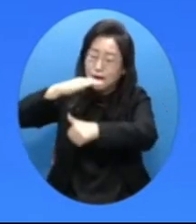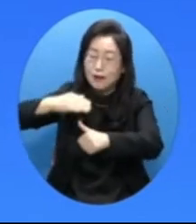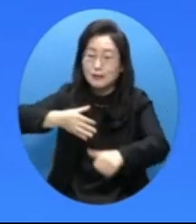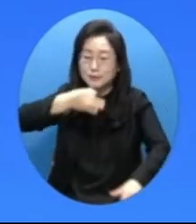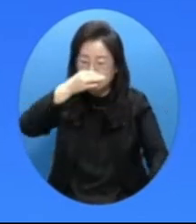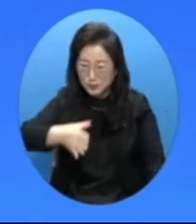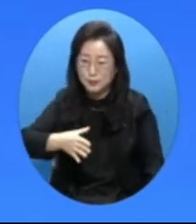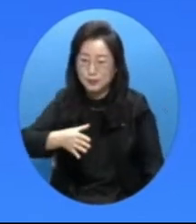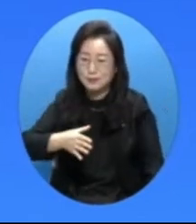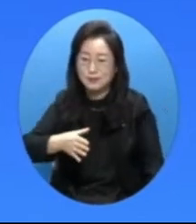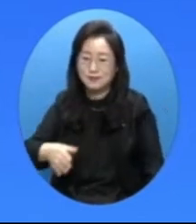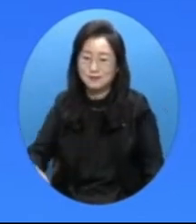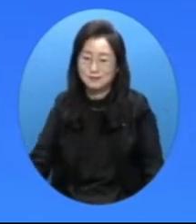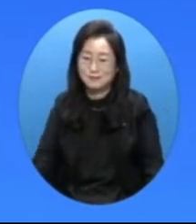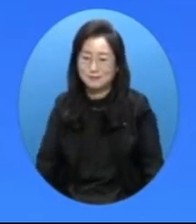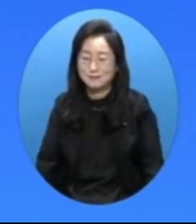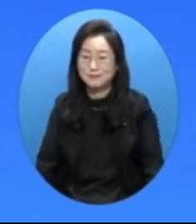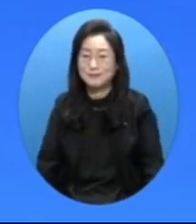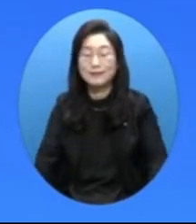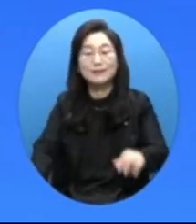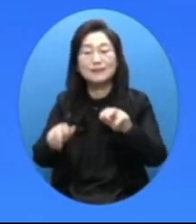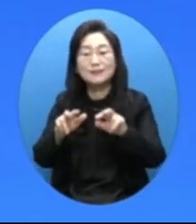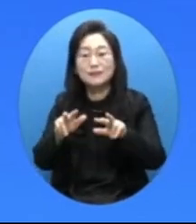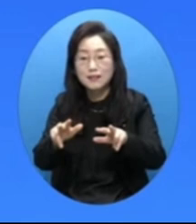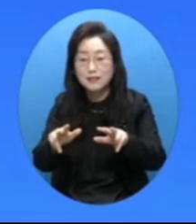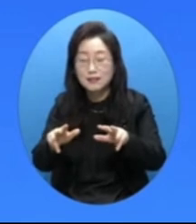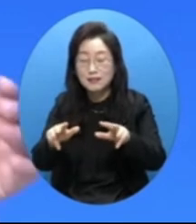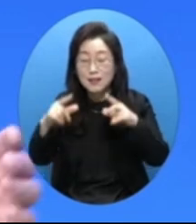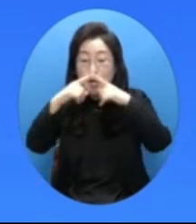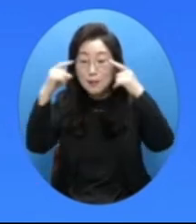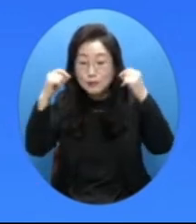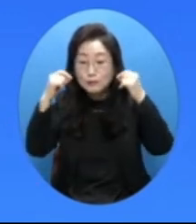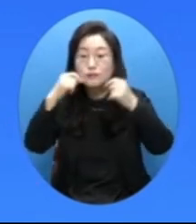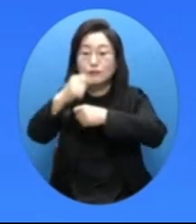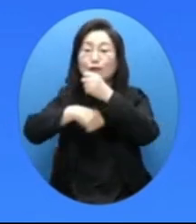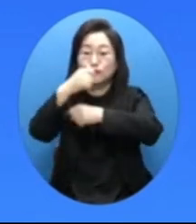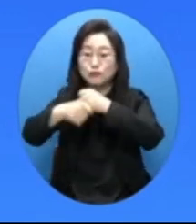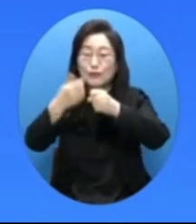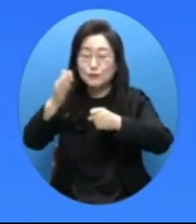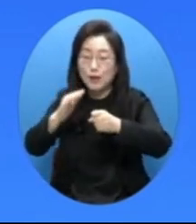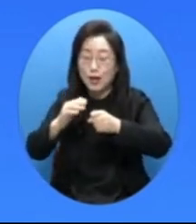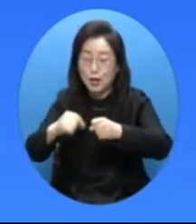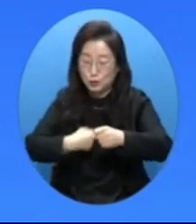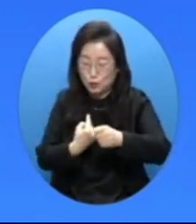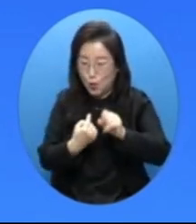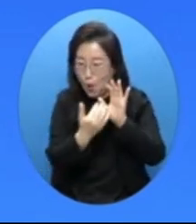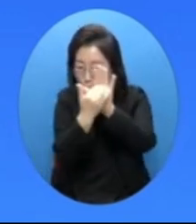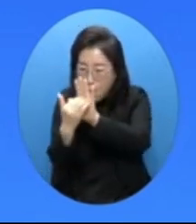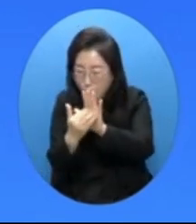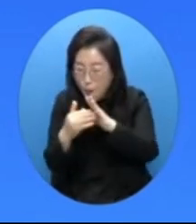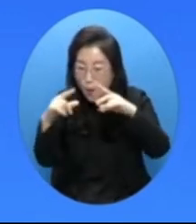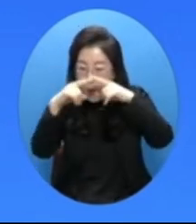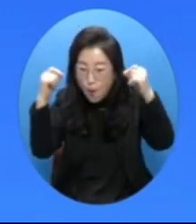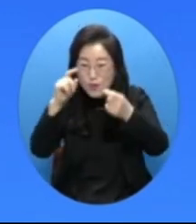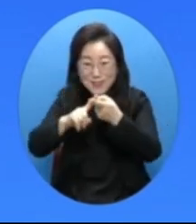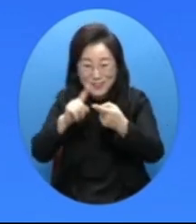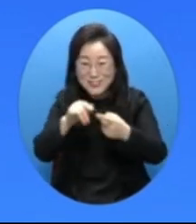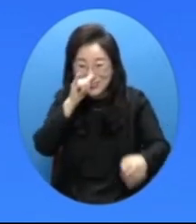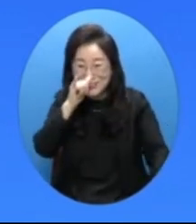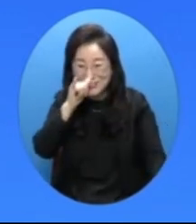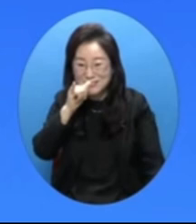모릅니다 이제 마스크가 자유가 되는데도 스스로 보완하라고 아직도 마스크를 쓰고 계신데